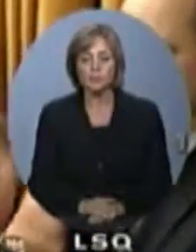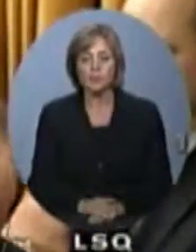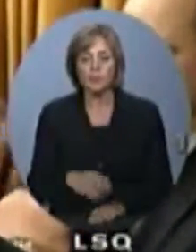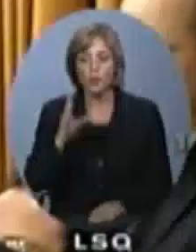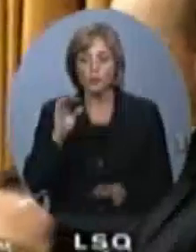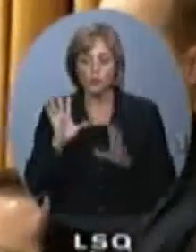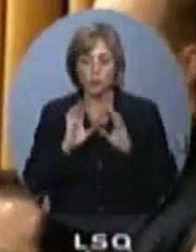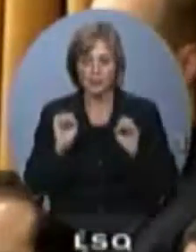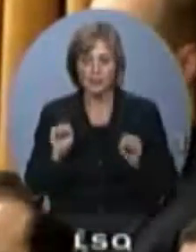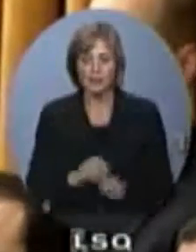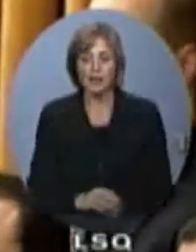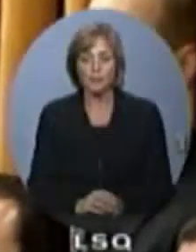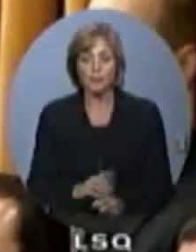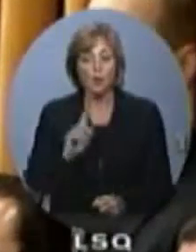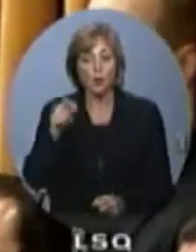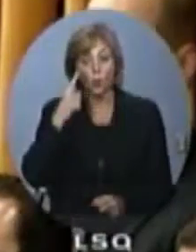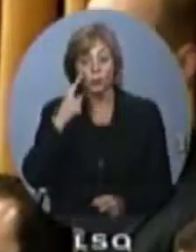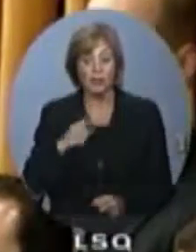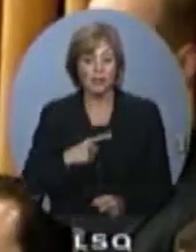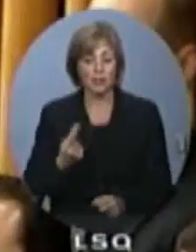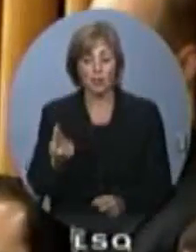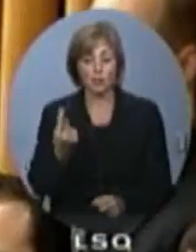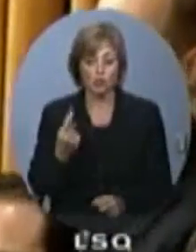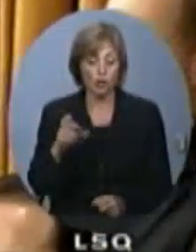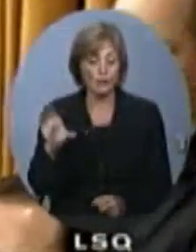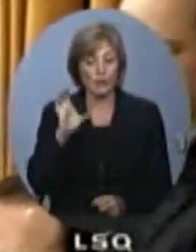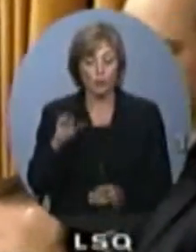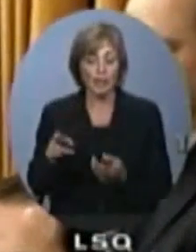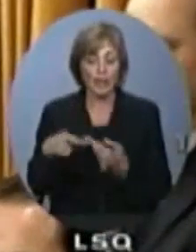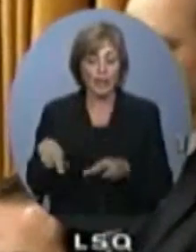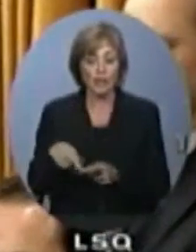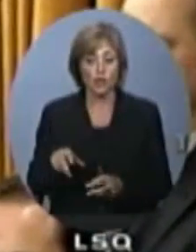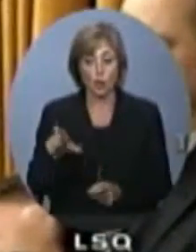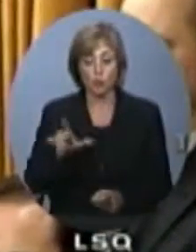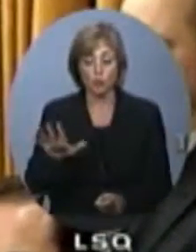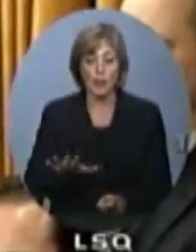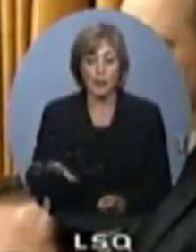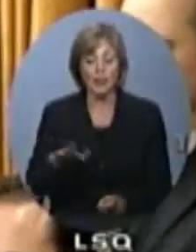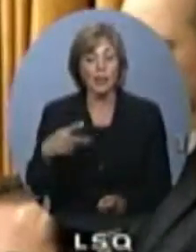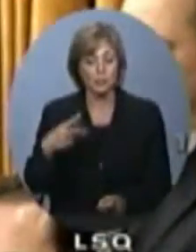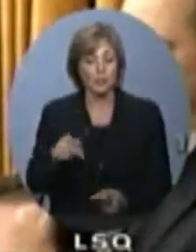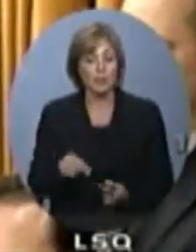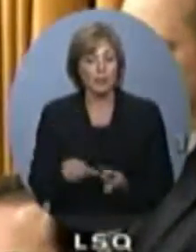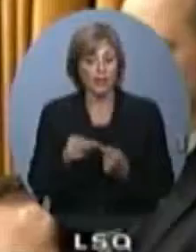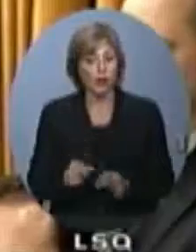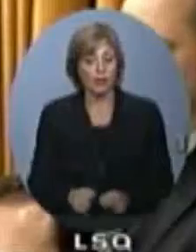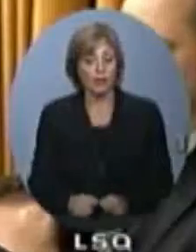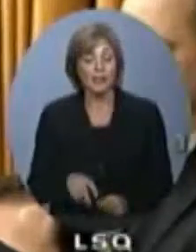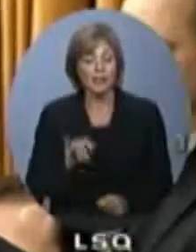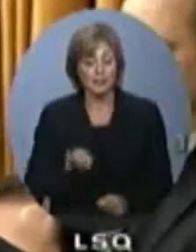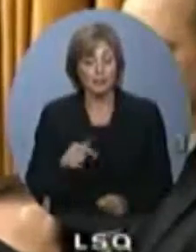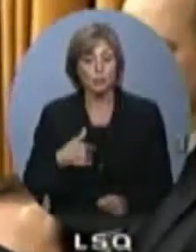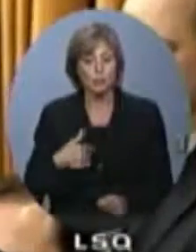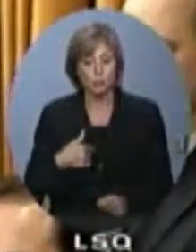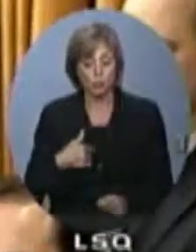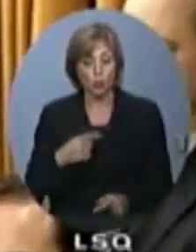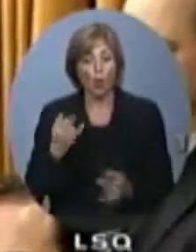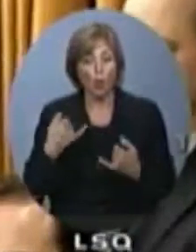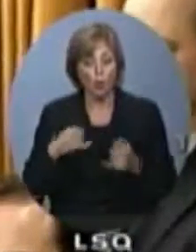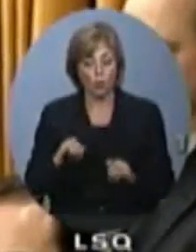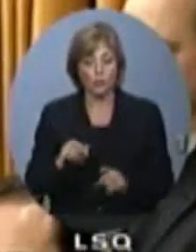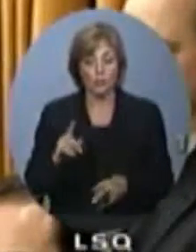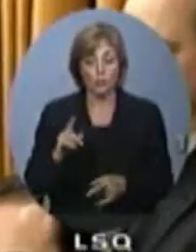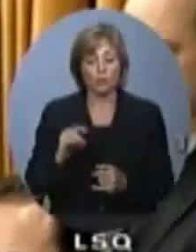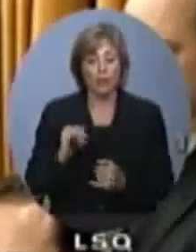le Président, notre gouvernement est le seul à l'écoute des régions du Québec et de ses priorités. C'est pourquoi nous continuons de lutter contre les gangs de rue et